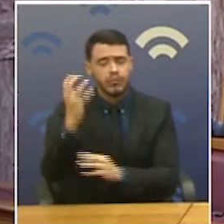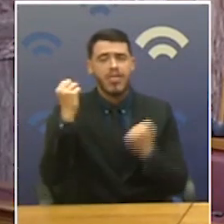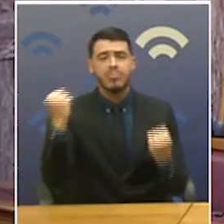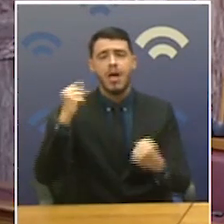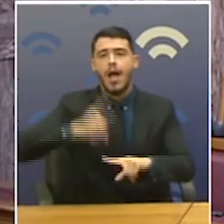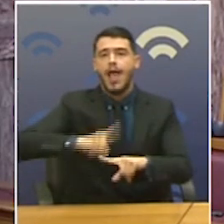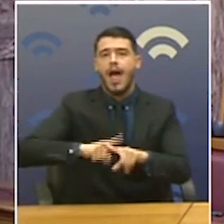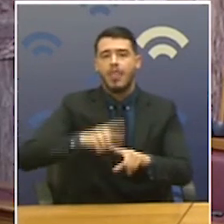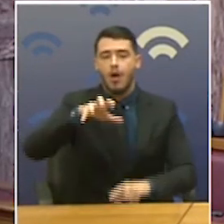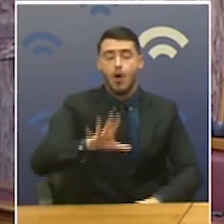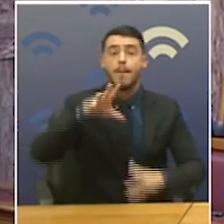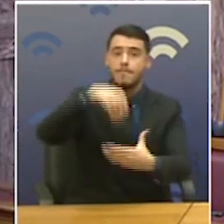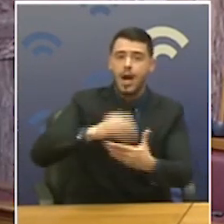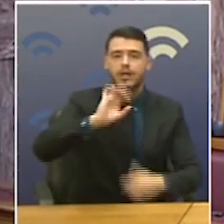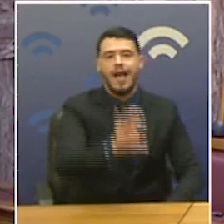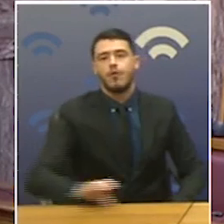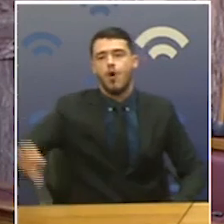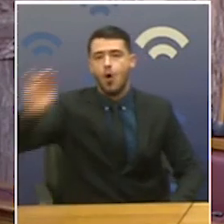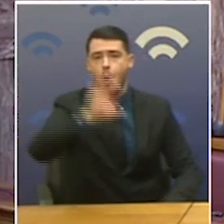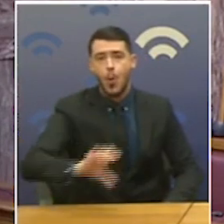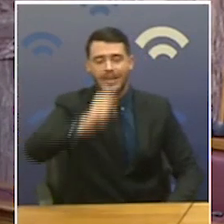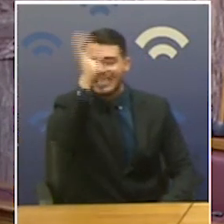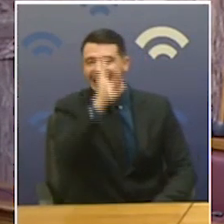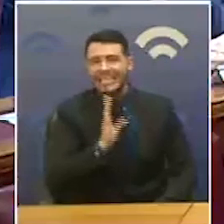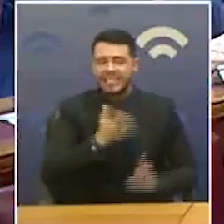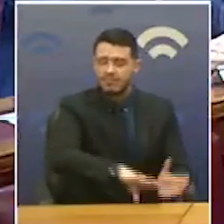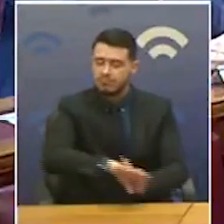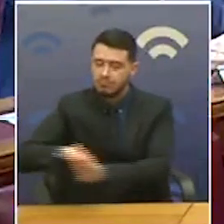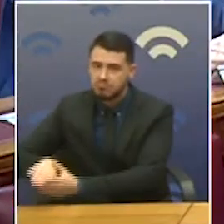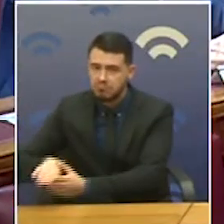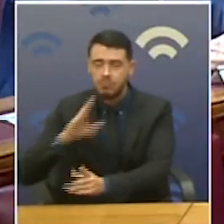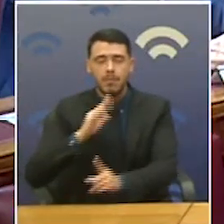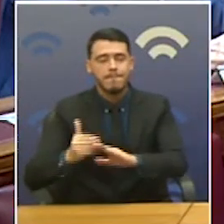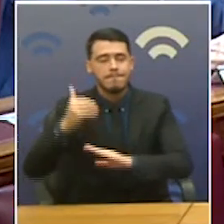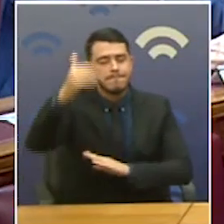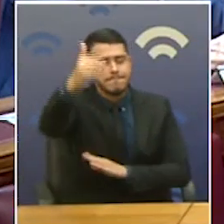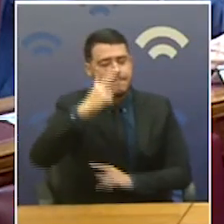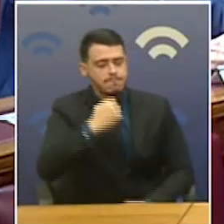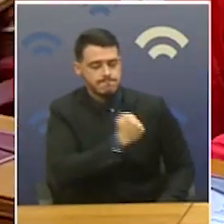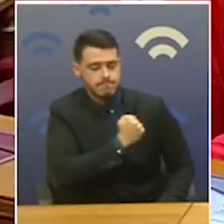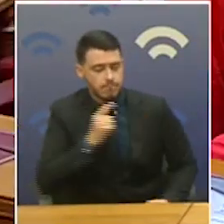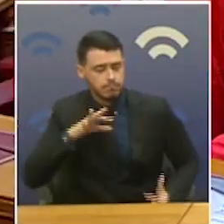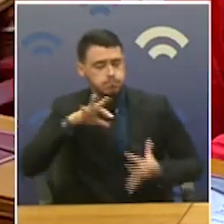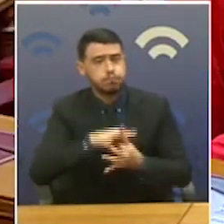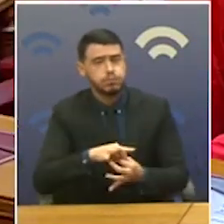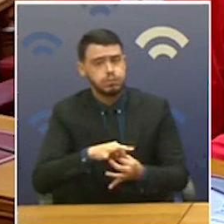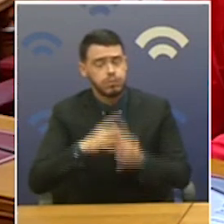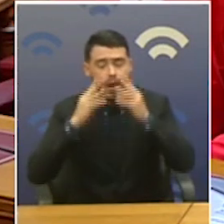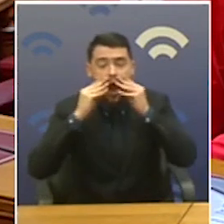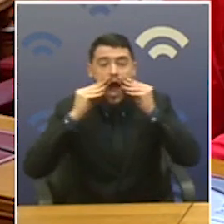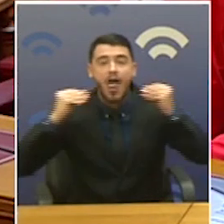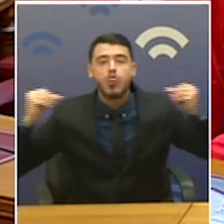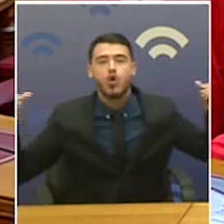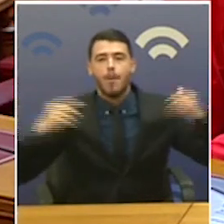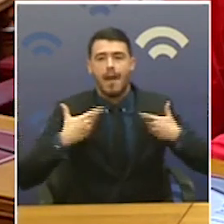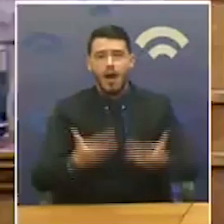κρίση και ανανεώνει την πίστη της στο μέλλον. Είναι πλέον σαν πρώτα ανδριωμένη, όπως αναφέρεται και